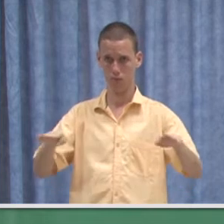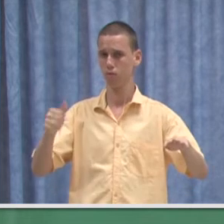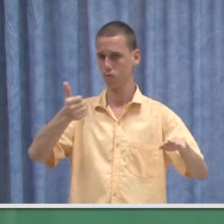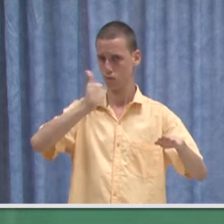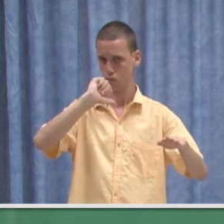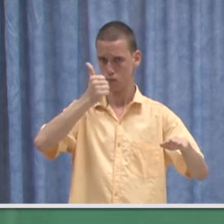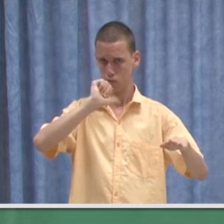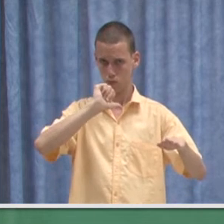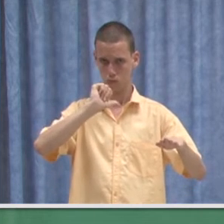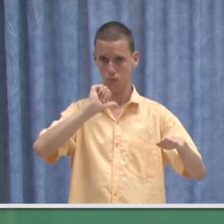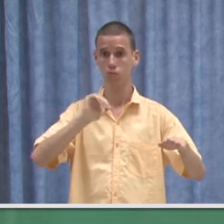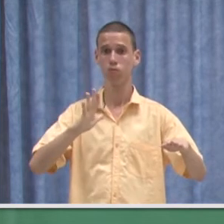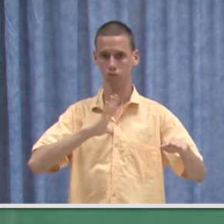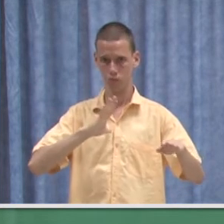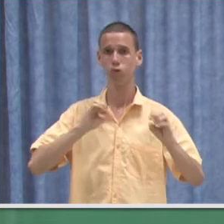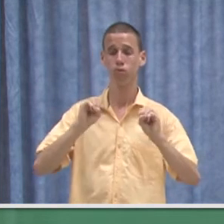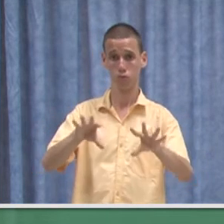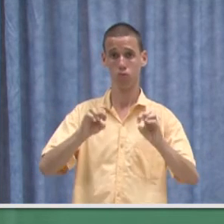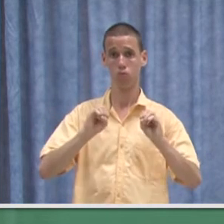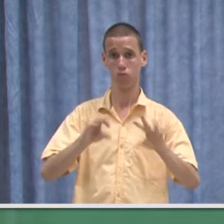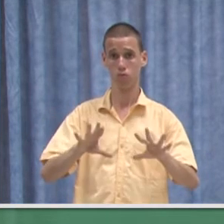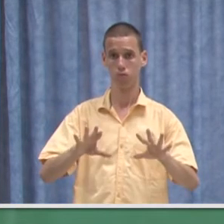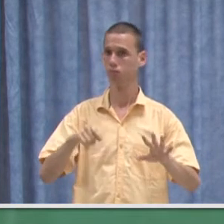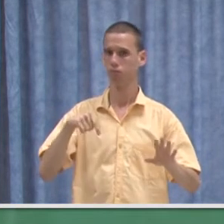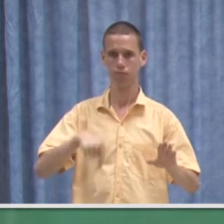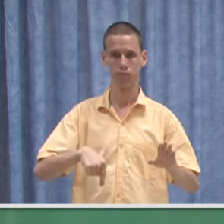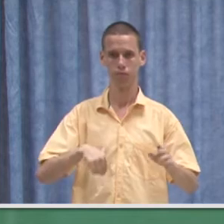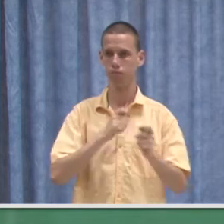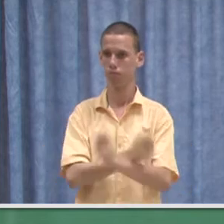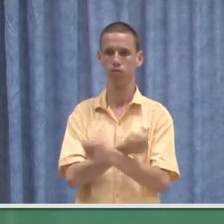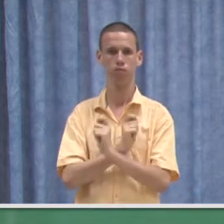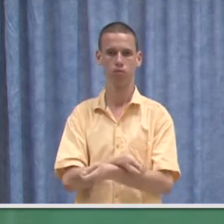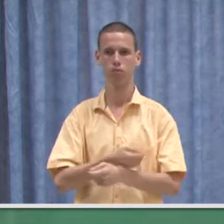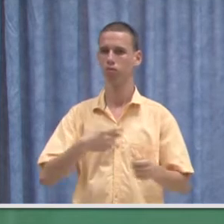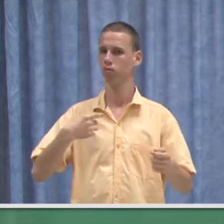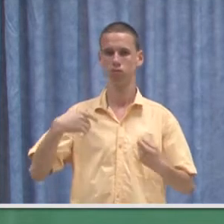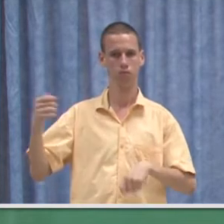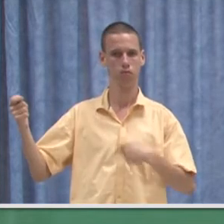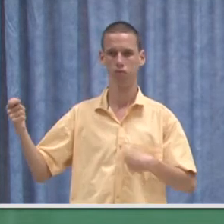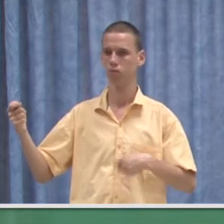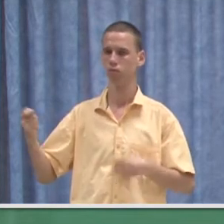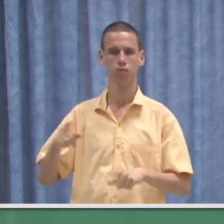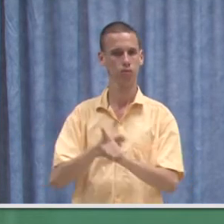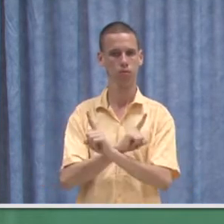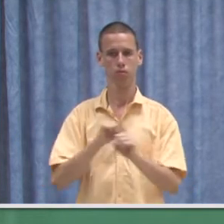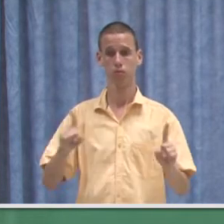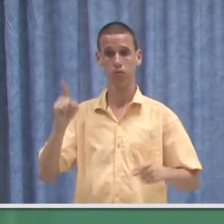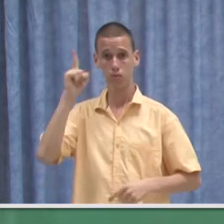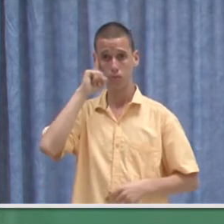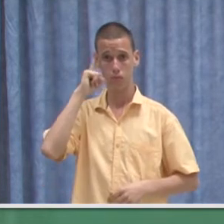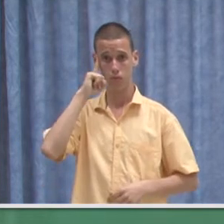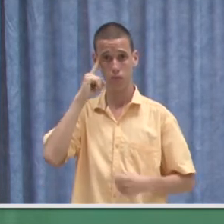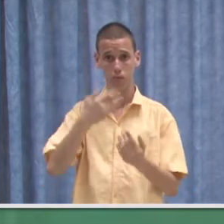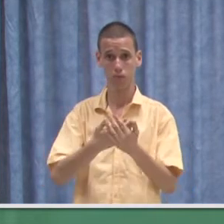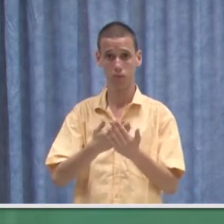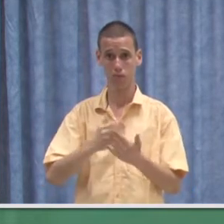monde danser. Il ne faut pas prendre courage de la live band. Quand on a la live band, on peut commencer à danser. Et il y en a qui disent il faut danser